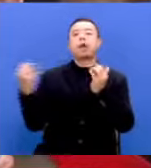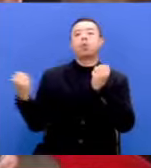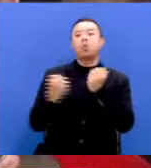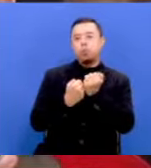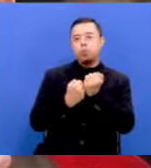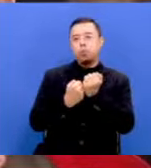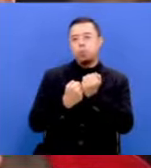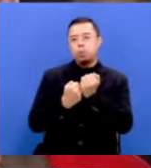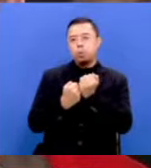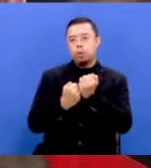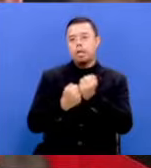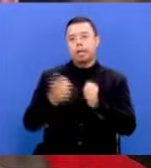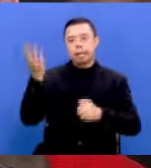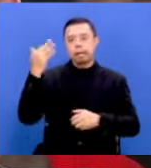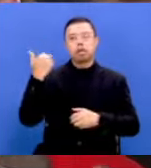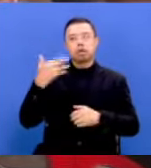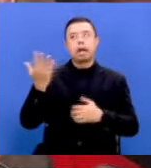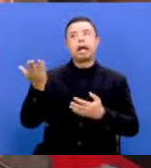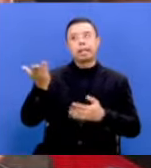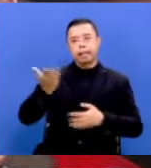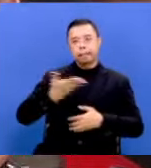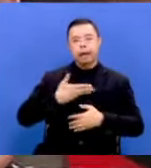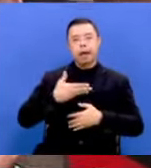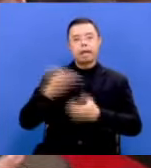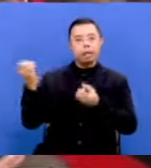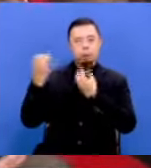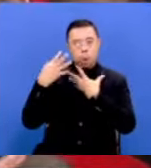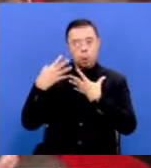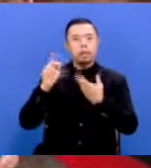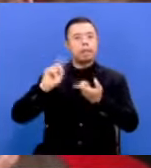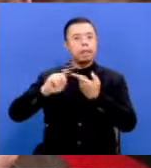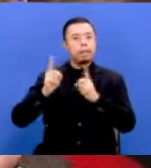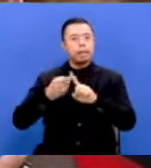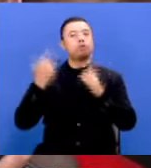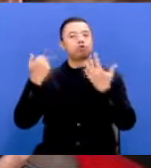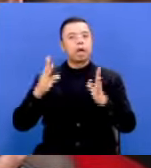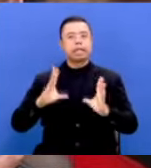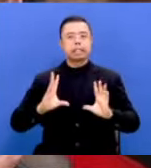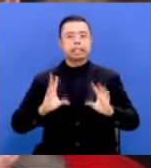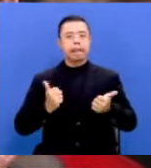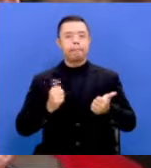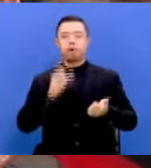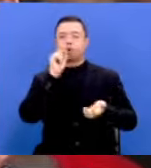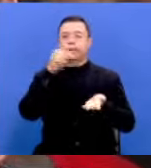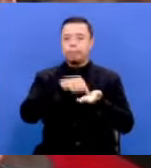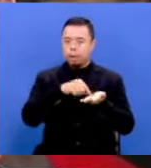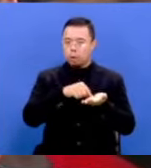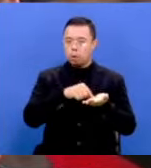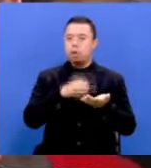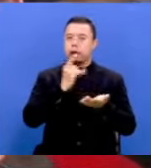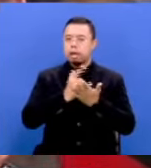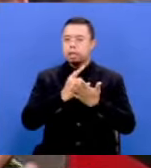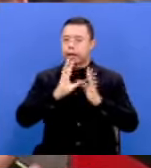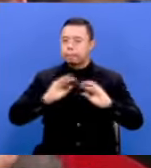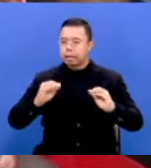tentu saja tadi kami mendapatkan informasi kesiapan dari kawan-kawan menghadapi pemilu dan mereka terus saja bergerak